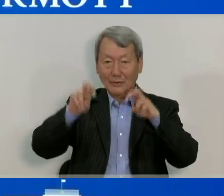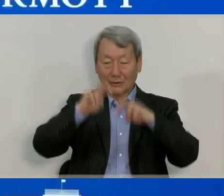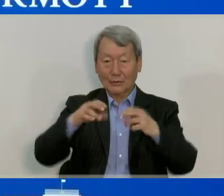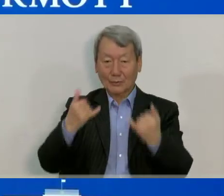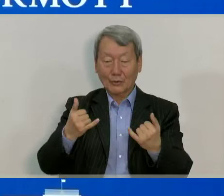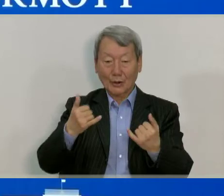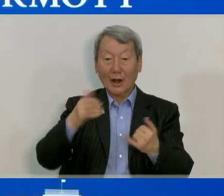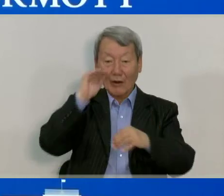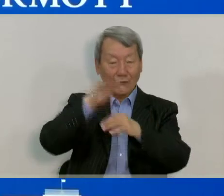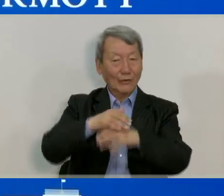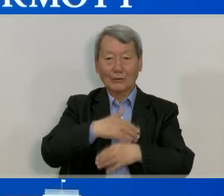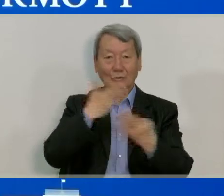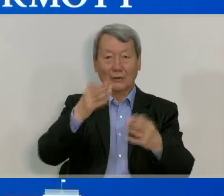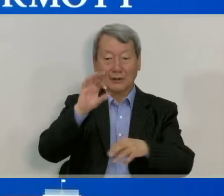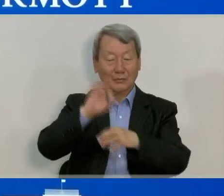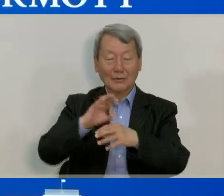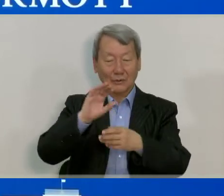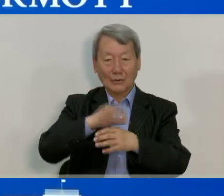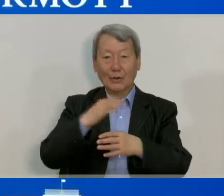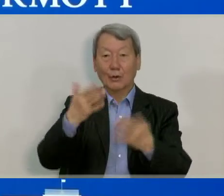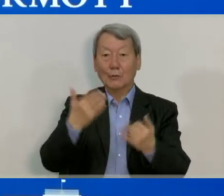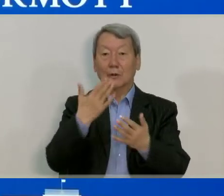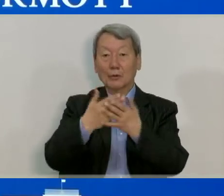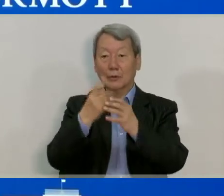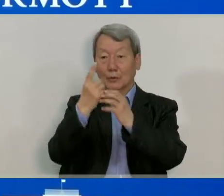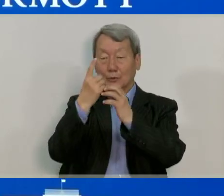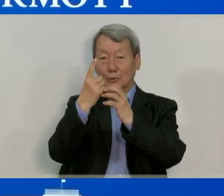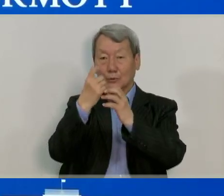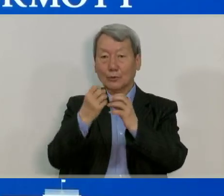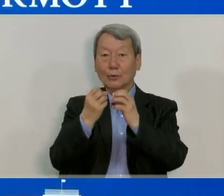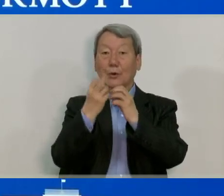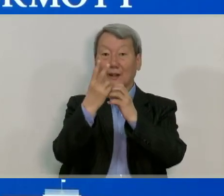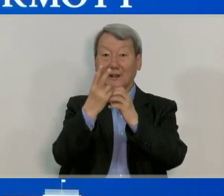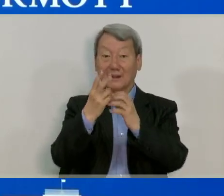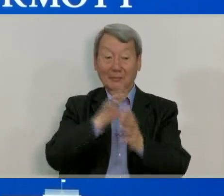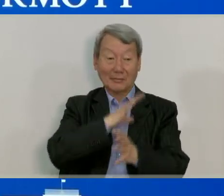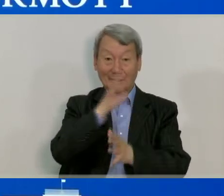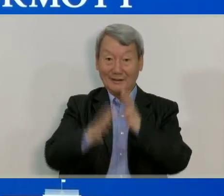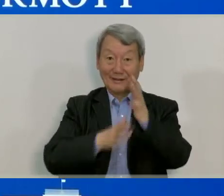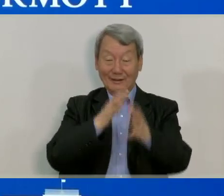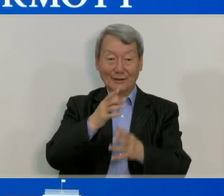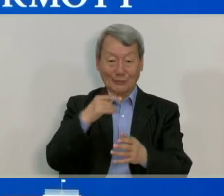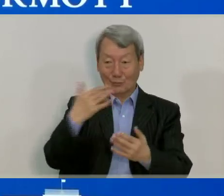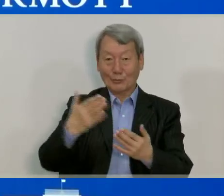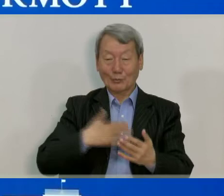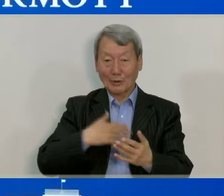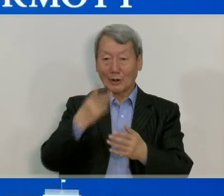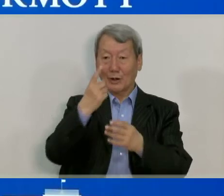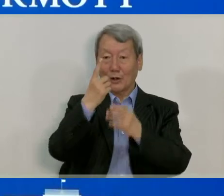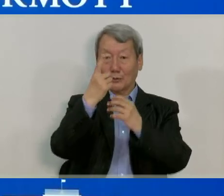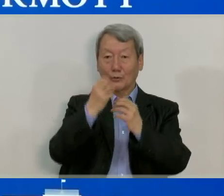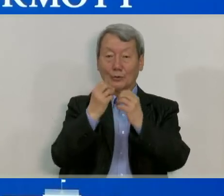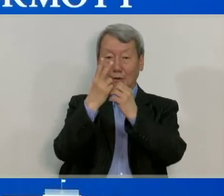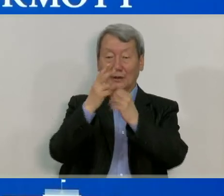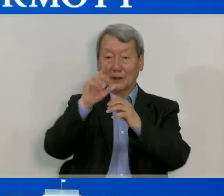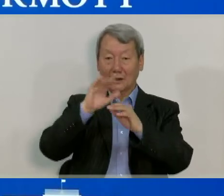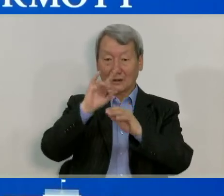күнү чыккан жок. Ошол эле учурда мына 112 бала деп мурда да айтылып кетти эле, 112 бала